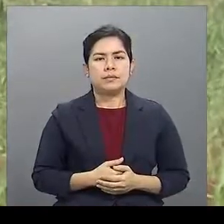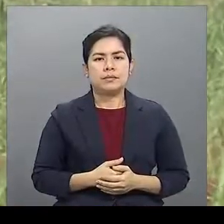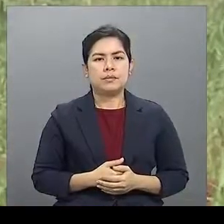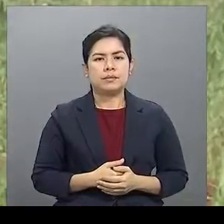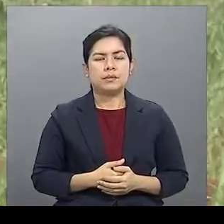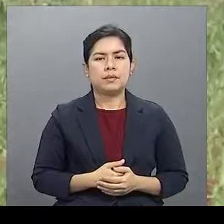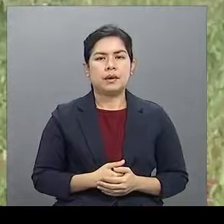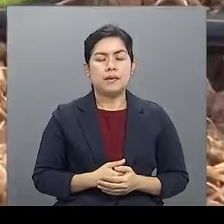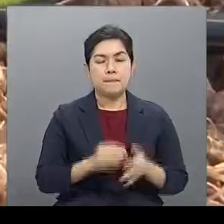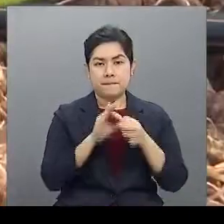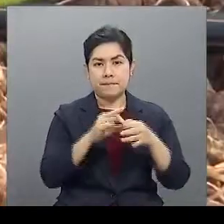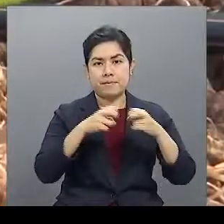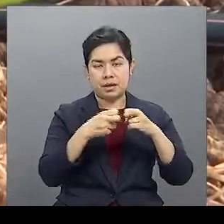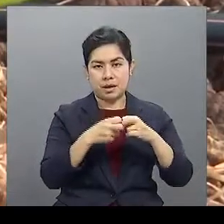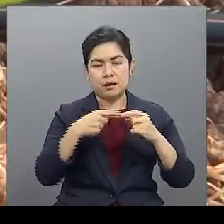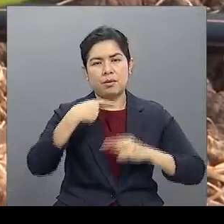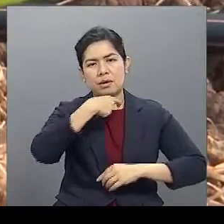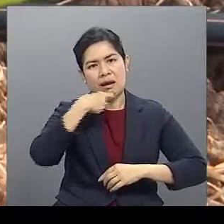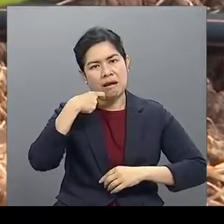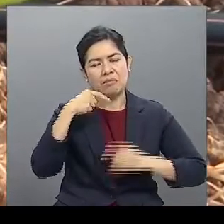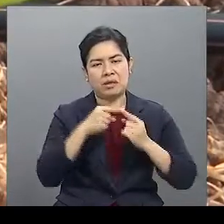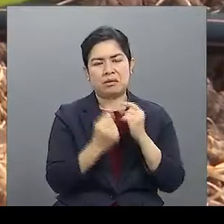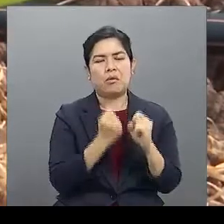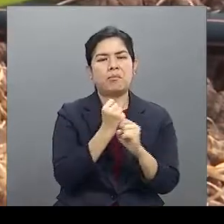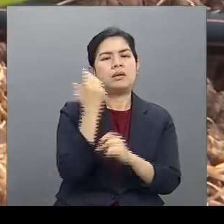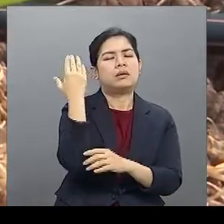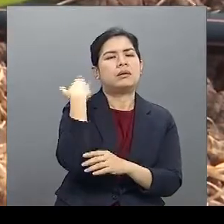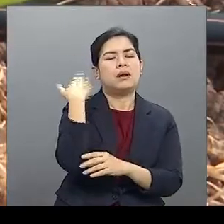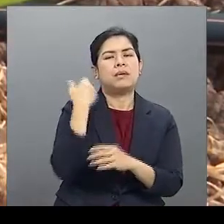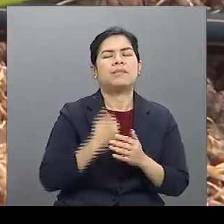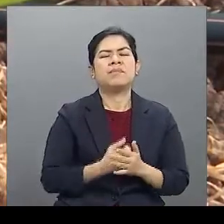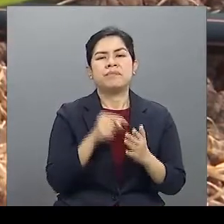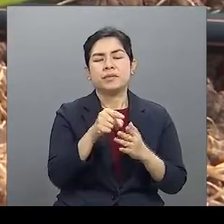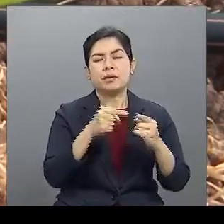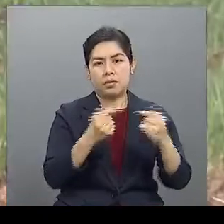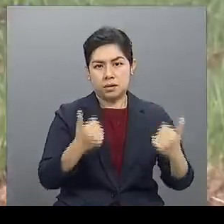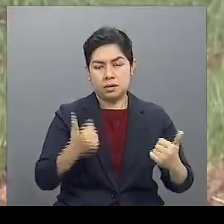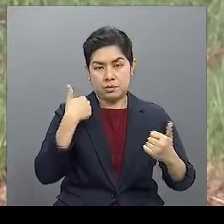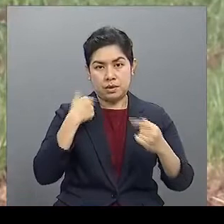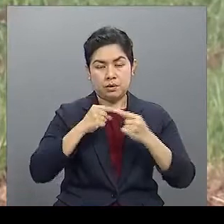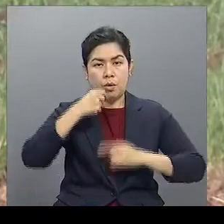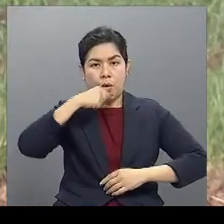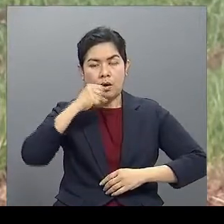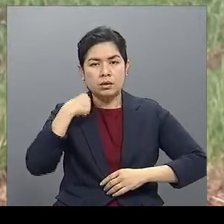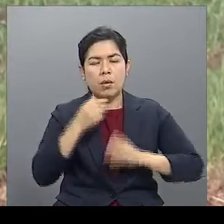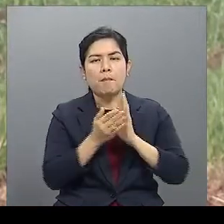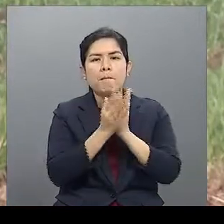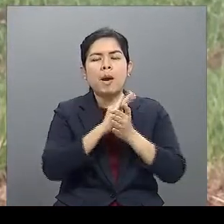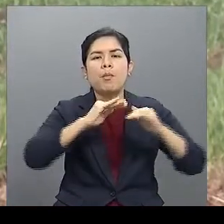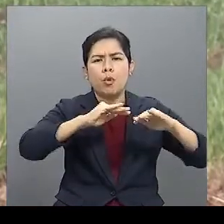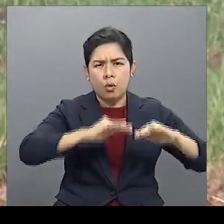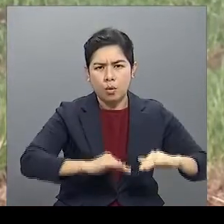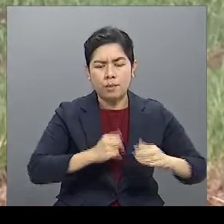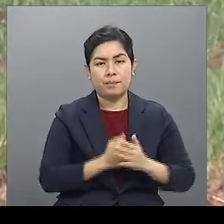บจากภัยแล้งที่รุนแรงในช่วงปีที่ผ่านมาทำให้มีพื้นที่ปลูกอ้อยลดลงซึ่งคาดว่าทั่วประเทศจะมี